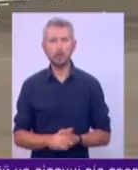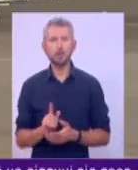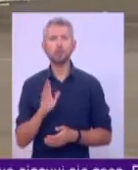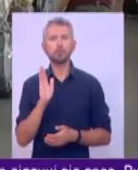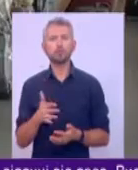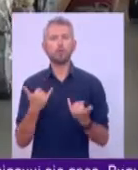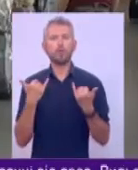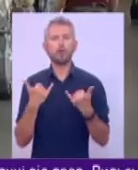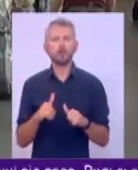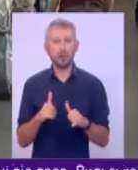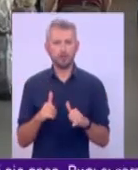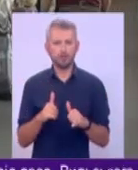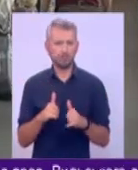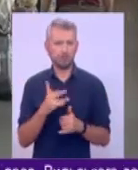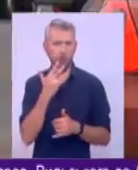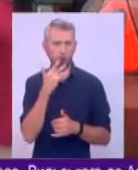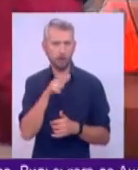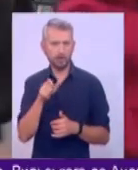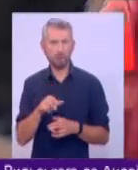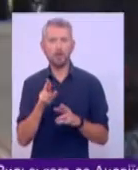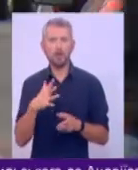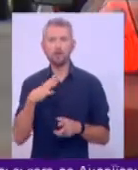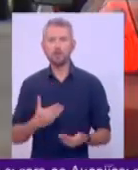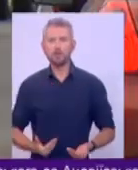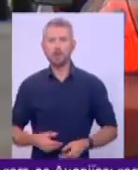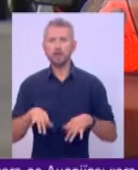Чим будемо вражати і дивувати іноземців? Як пережити